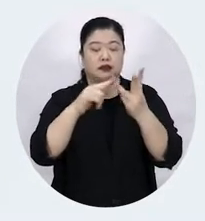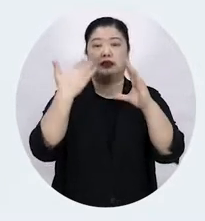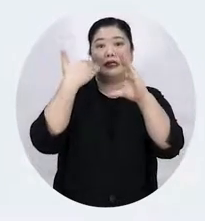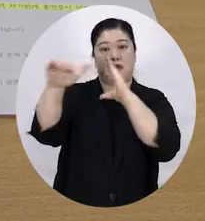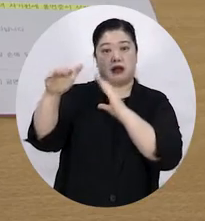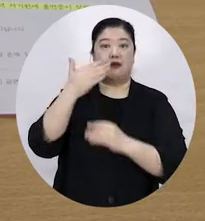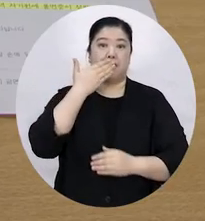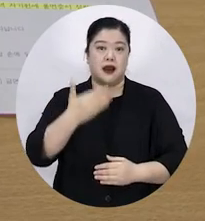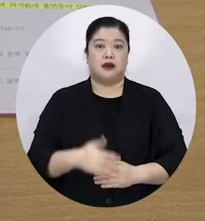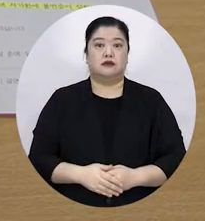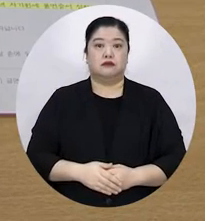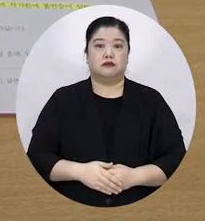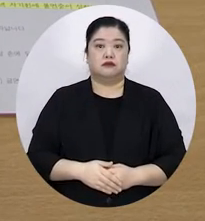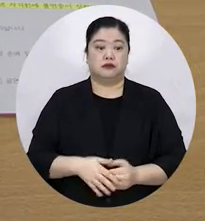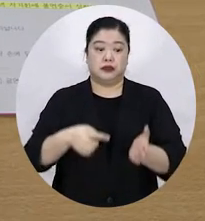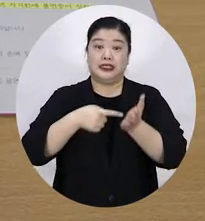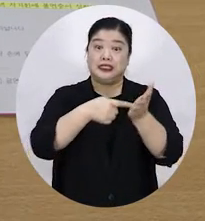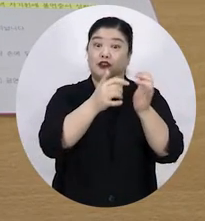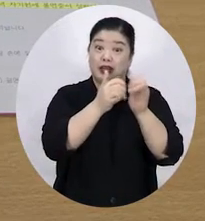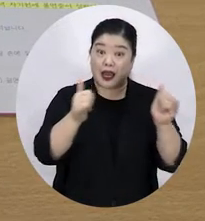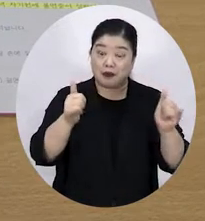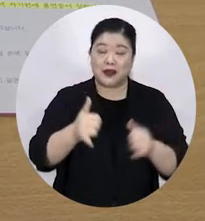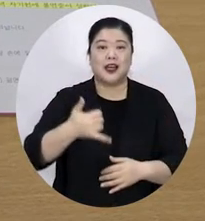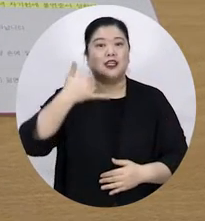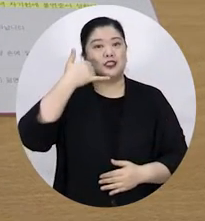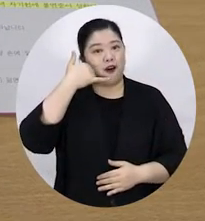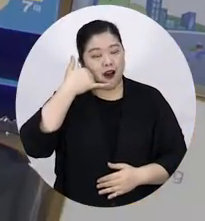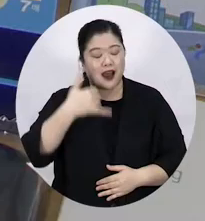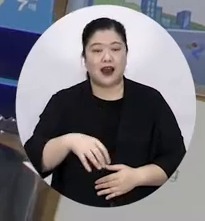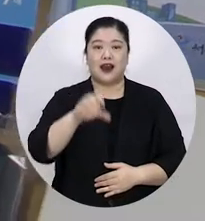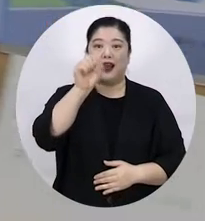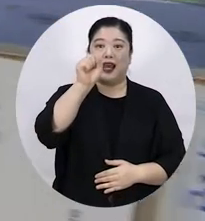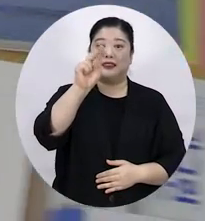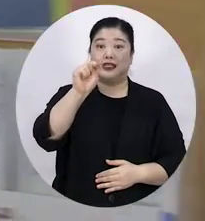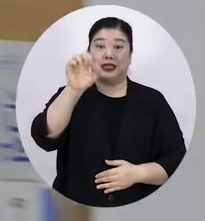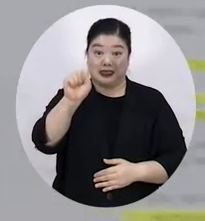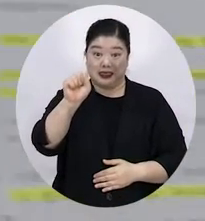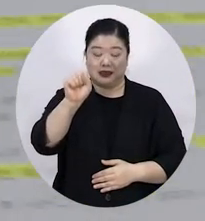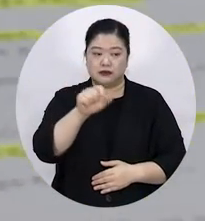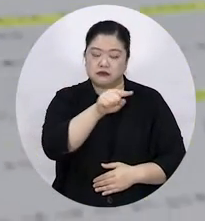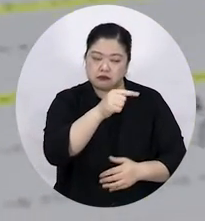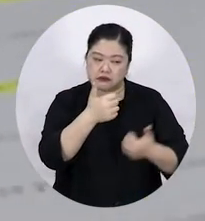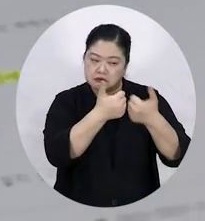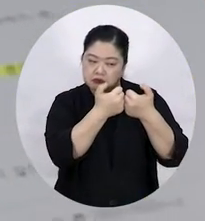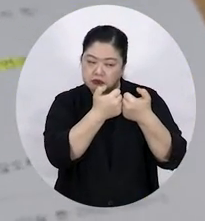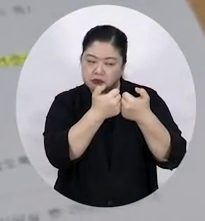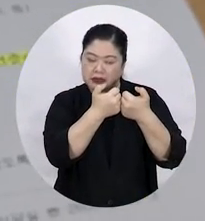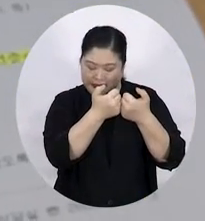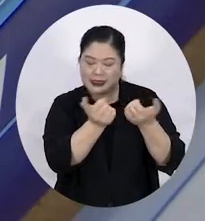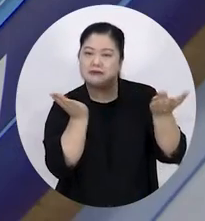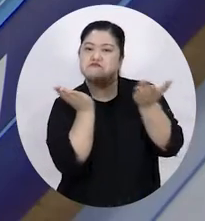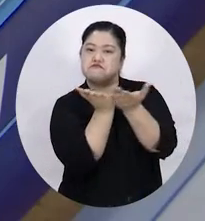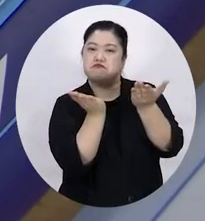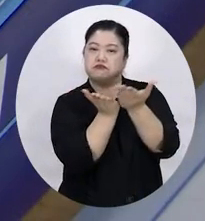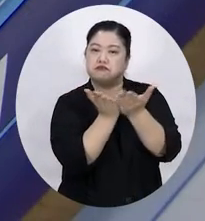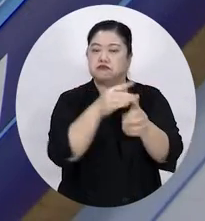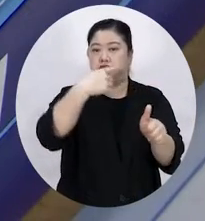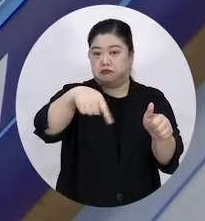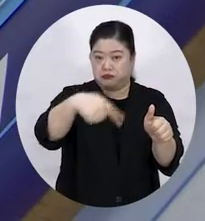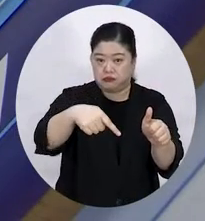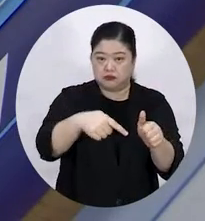됩니다. 금연 클리닉 등록자에게는 전화, SNS 등을 통해 1대1 맞춤형 상담을